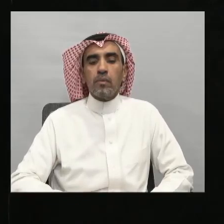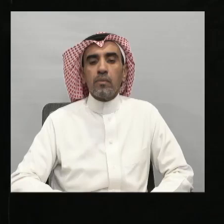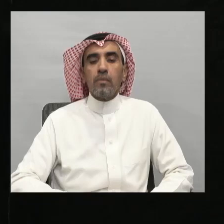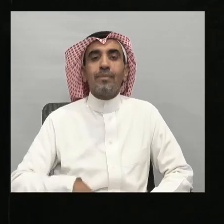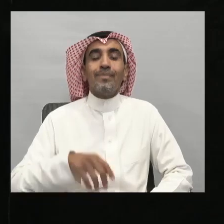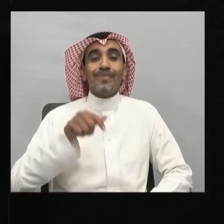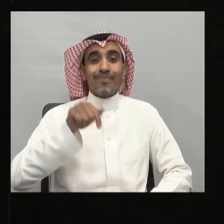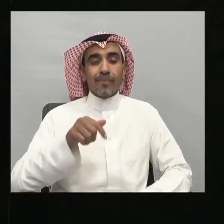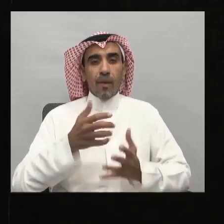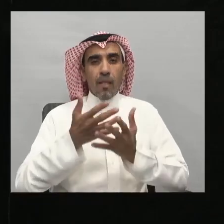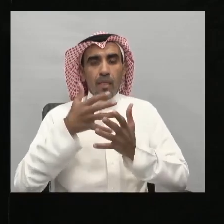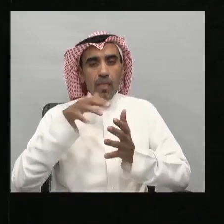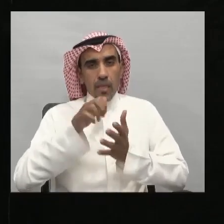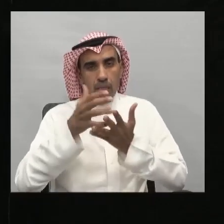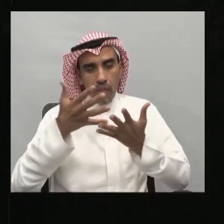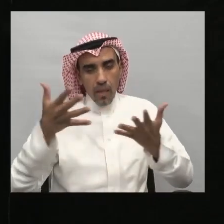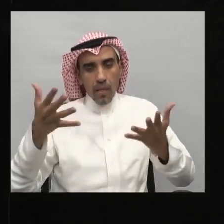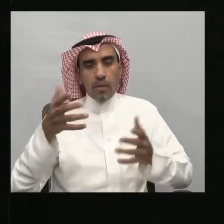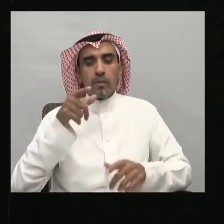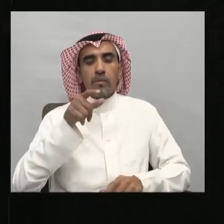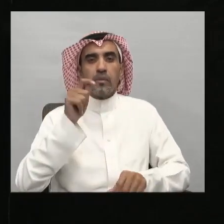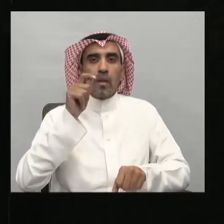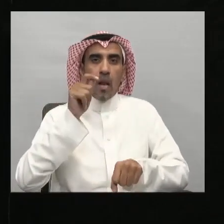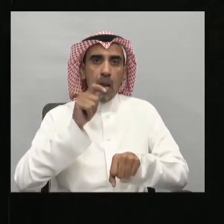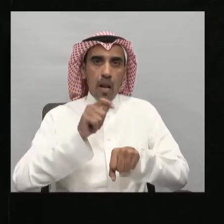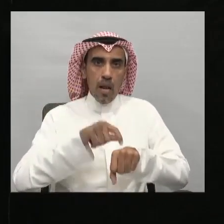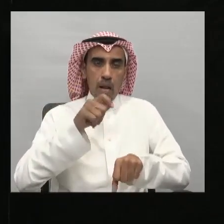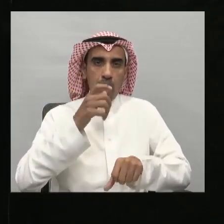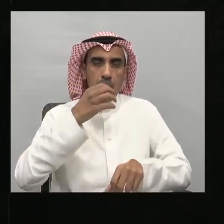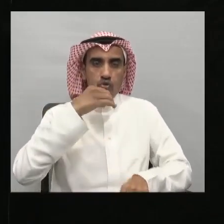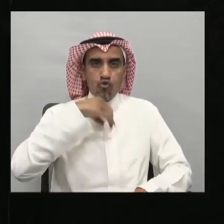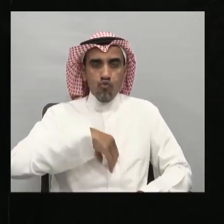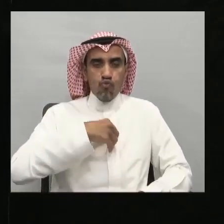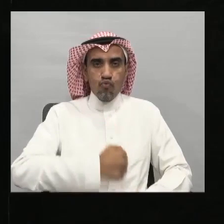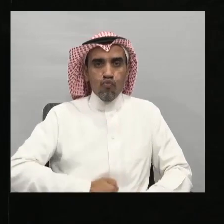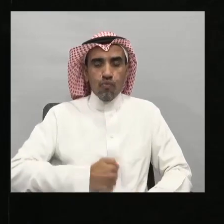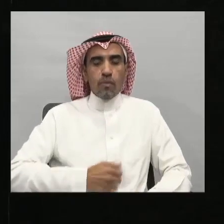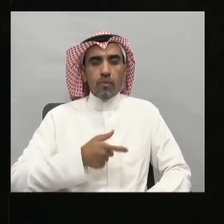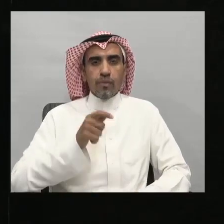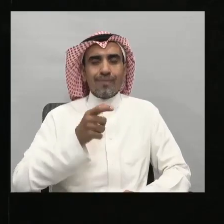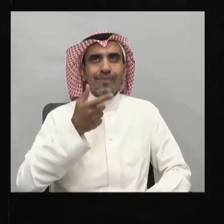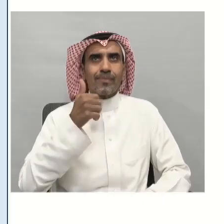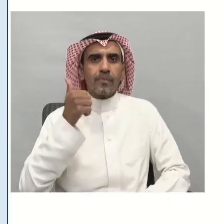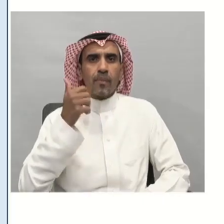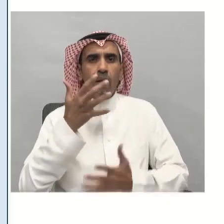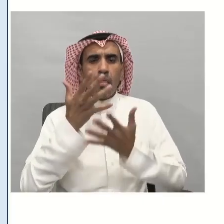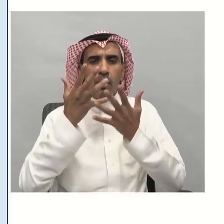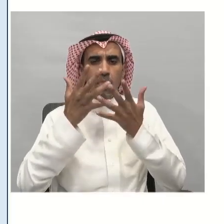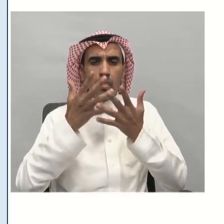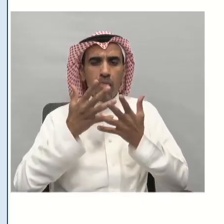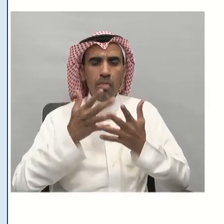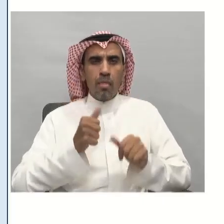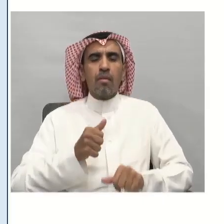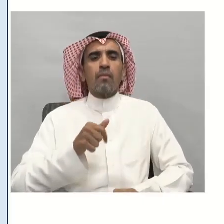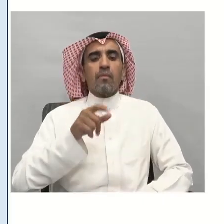هنا في التكاثر كيف تتكاثر اللاسعات أو الجوف معويات، نجد أن أغلب اللاسعات